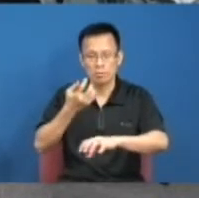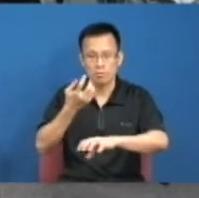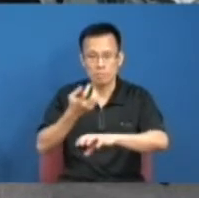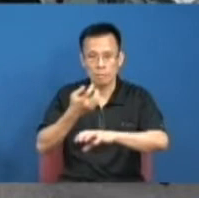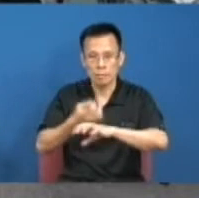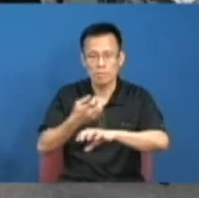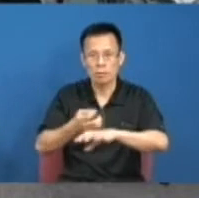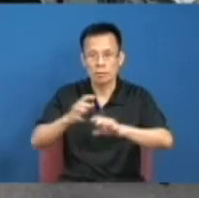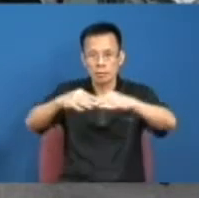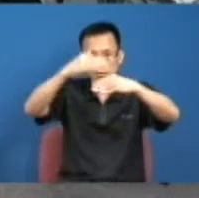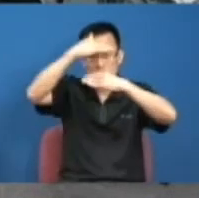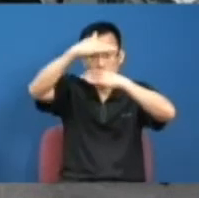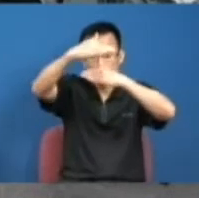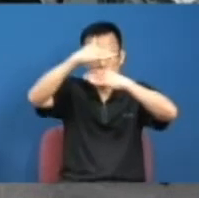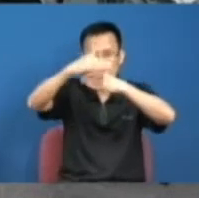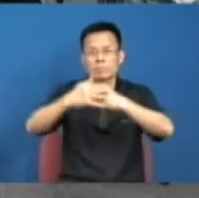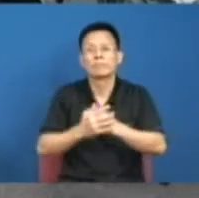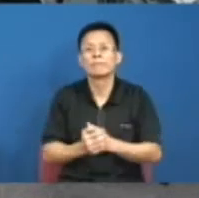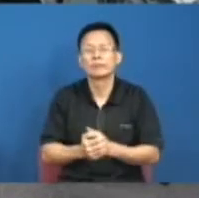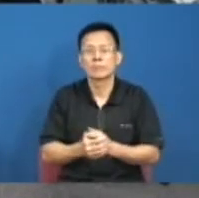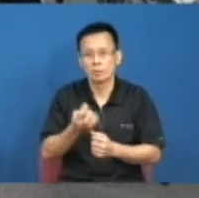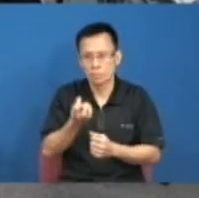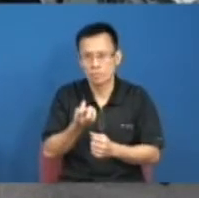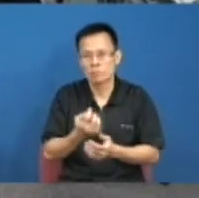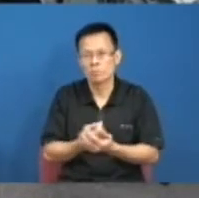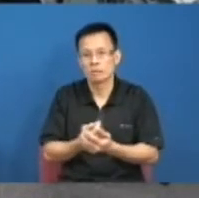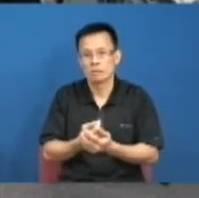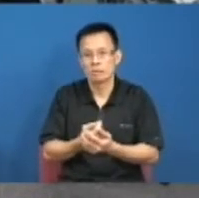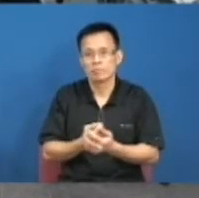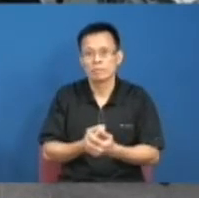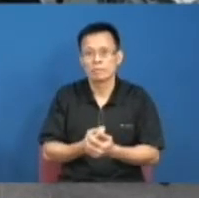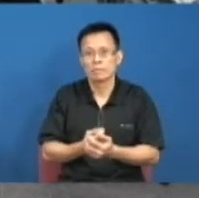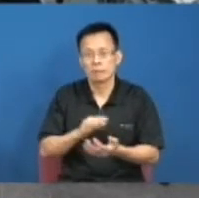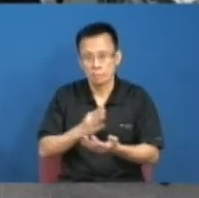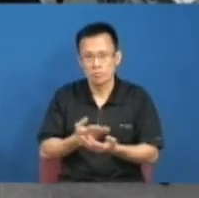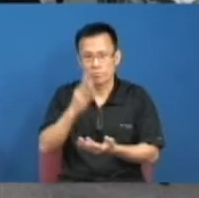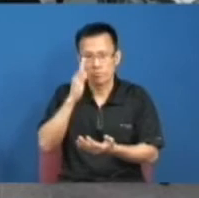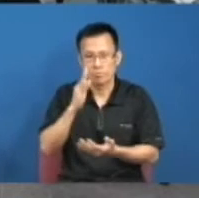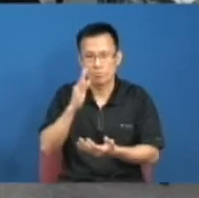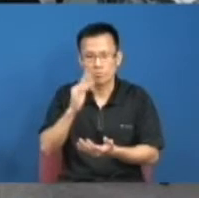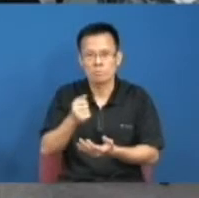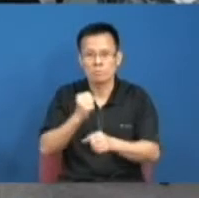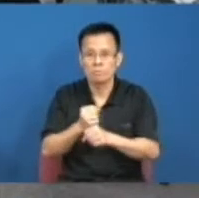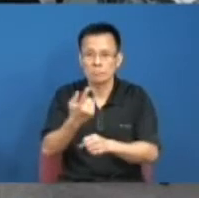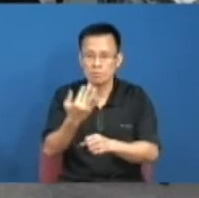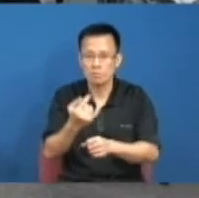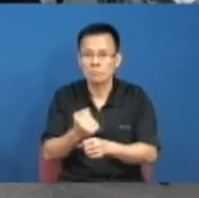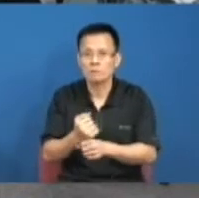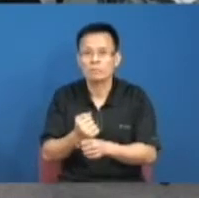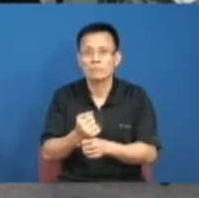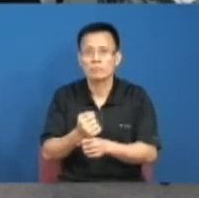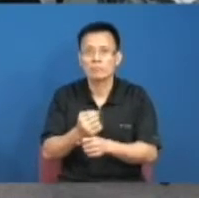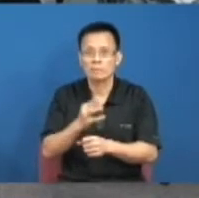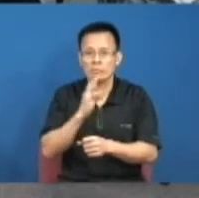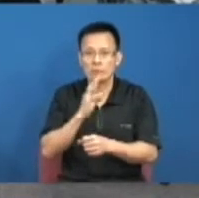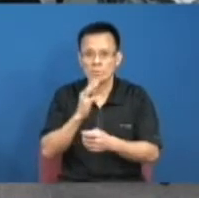嘅， 即係有幫助好大嘅， 咁啊通常做幾多百啊 mm 啊？ 我哋而家但係如果屋宇